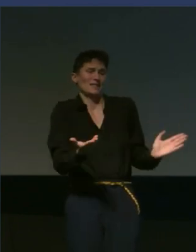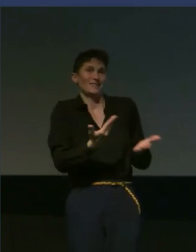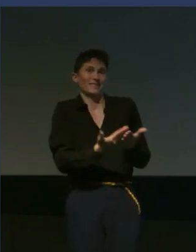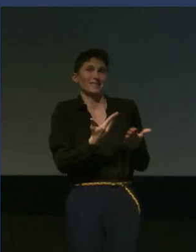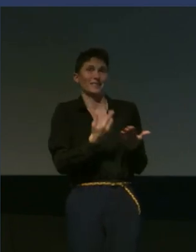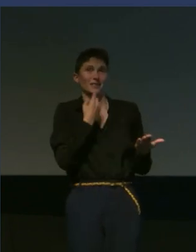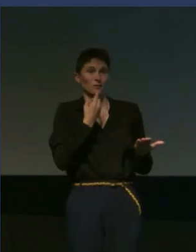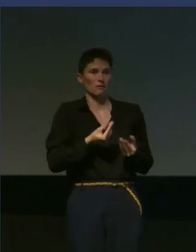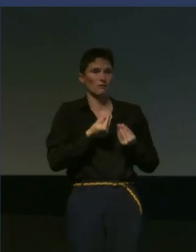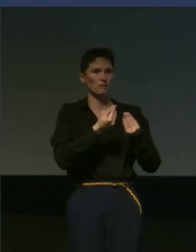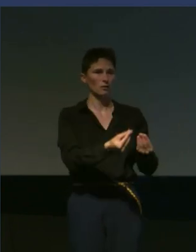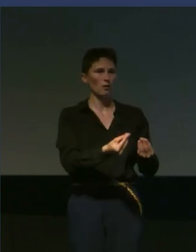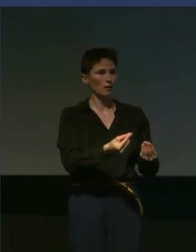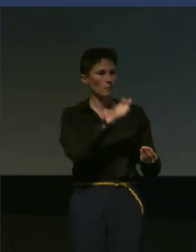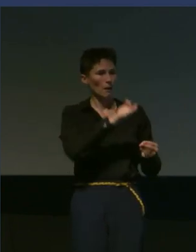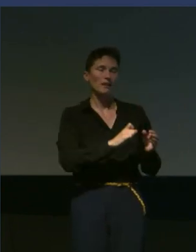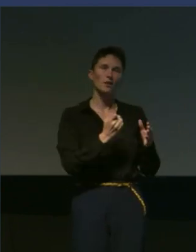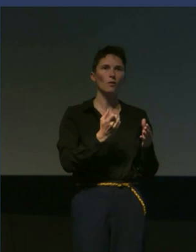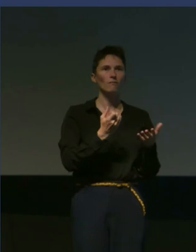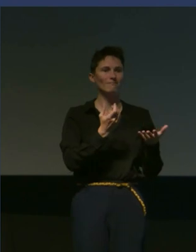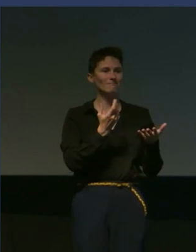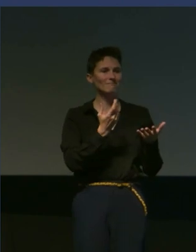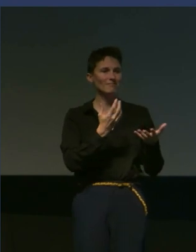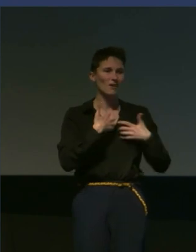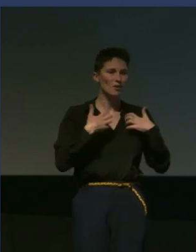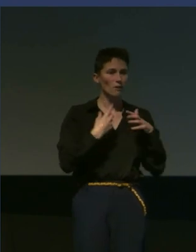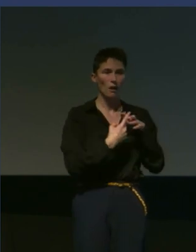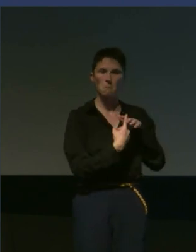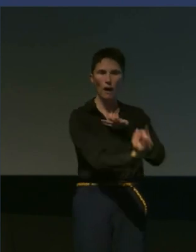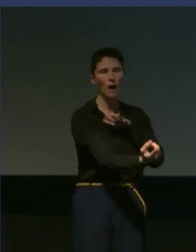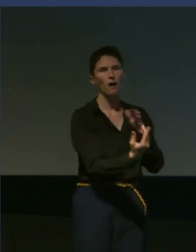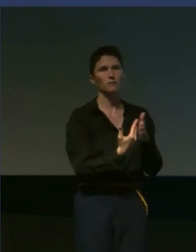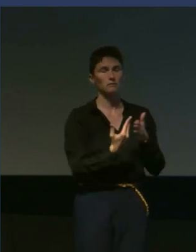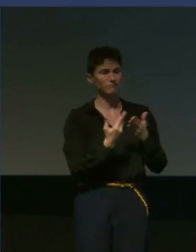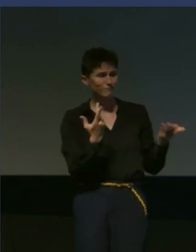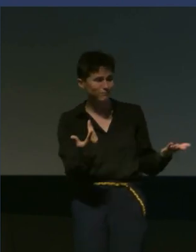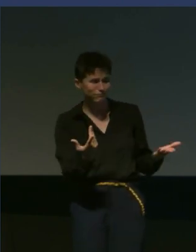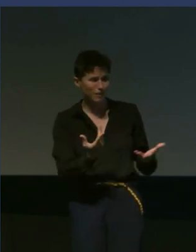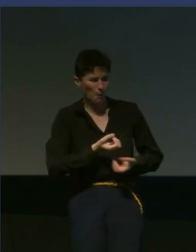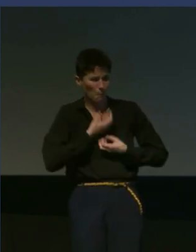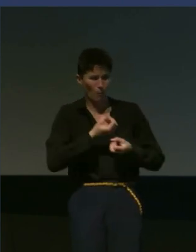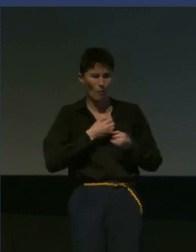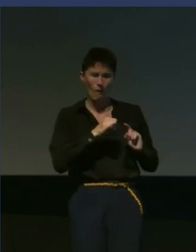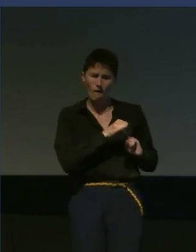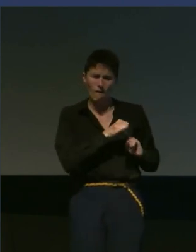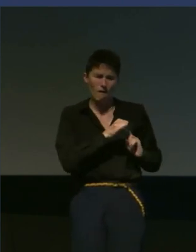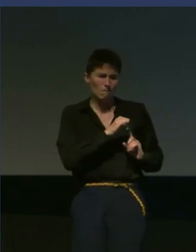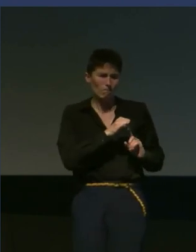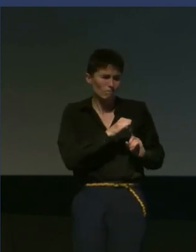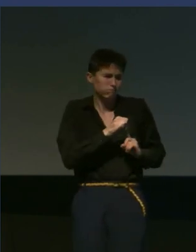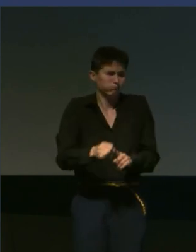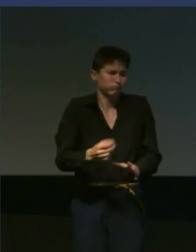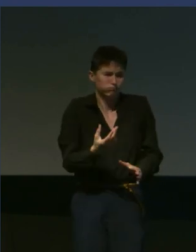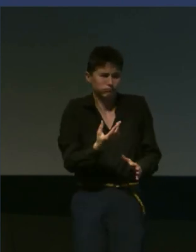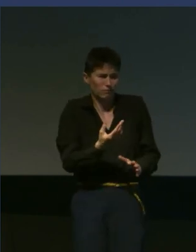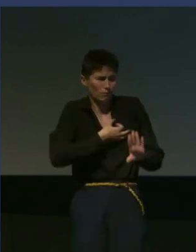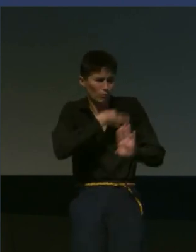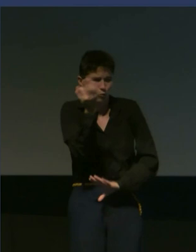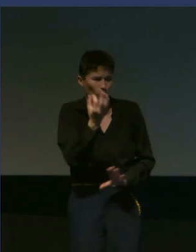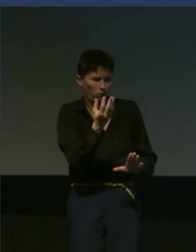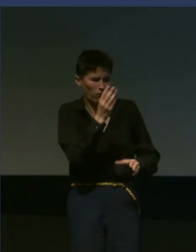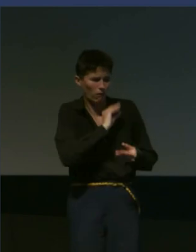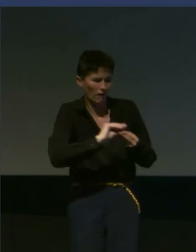une marginalisation du scientifique qui est trop extrême dans ses propos, qui dit n'importe quoi. Et en fait, on va